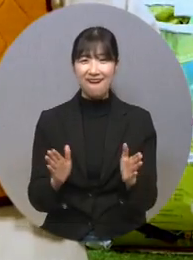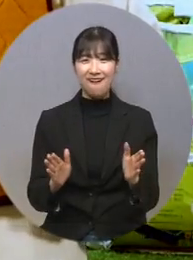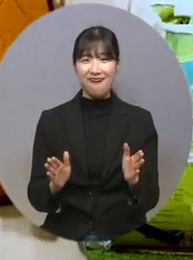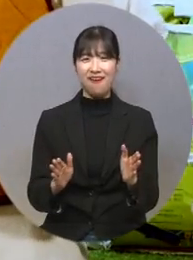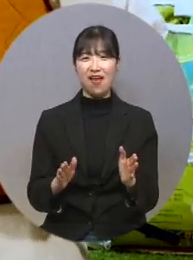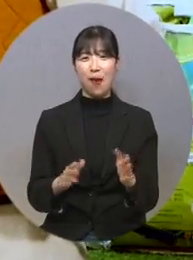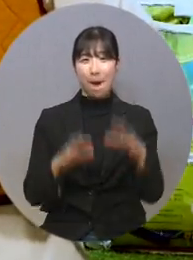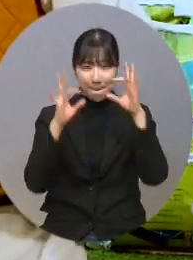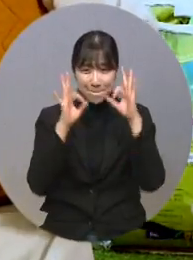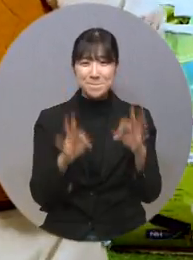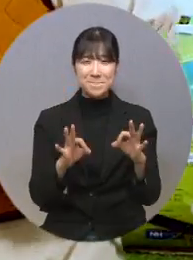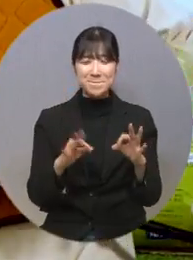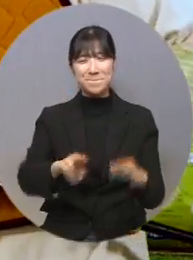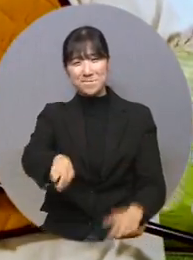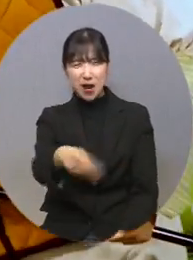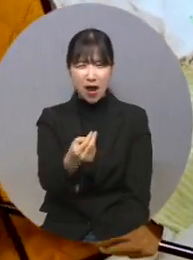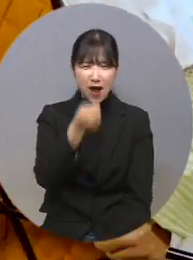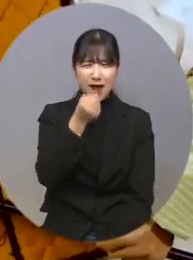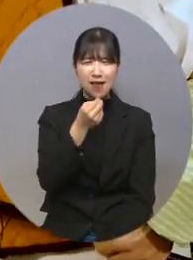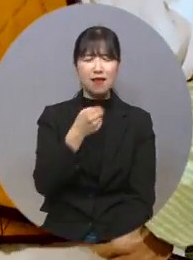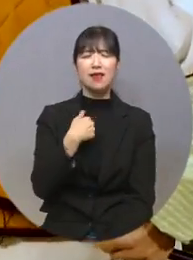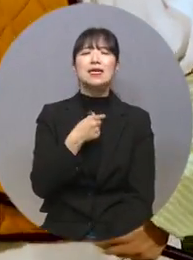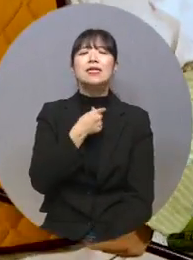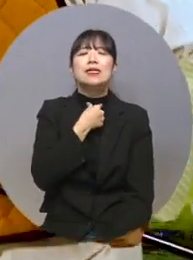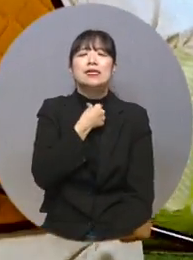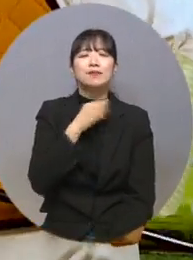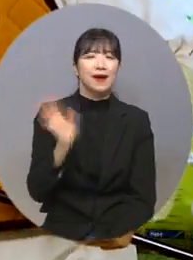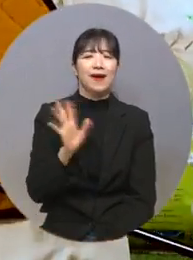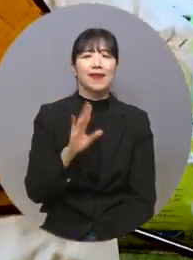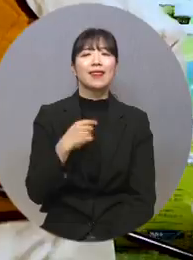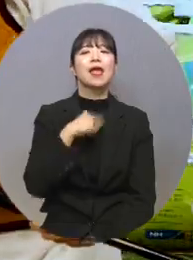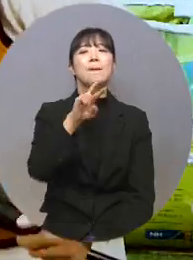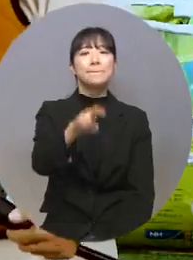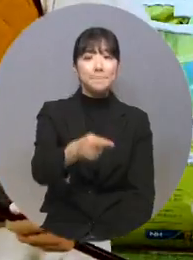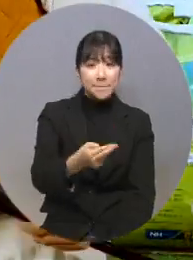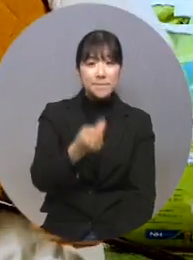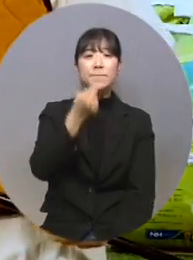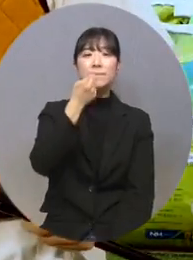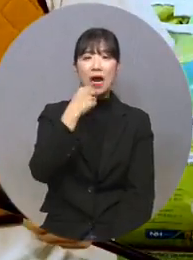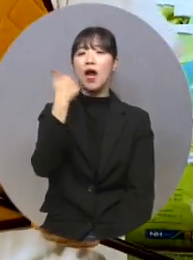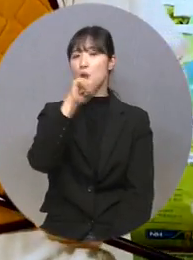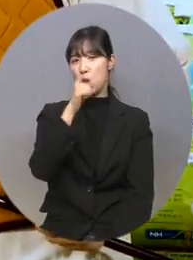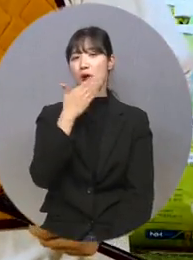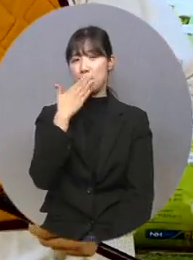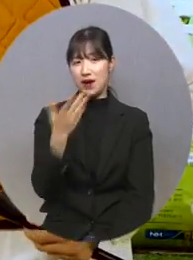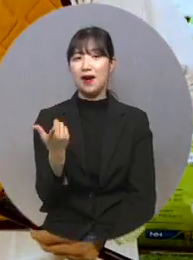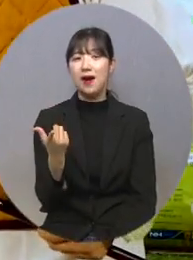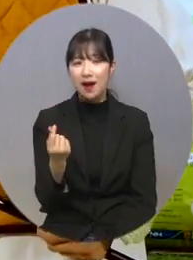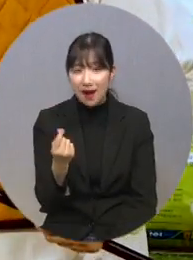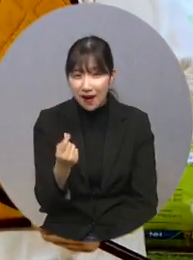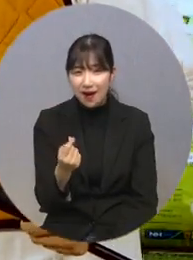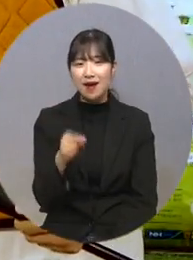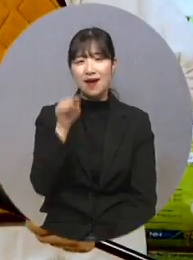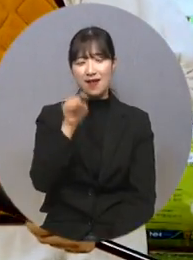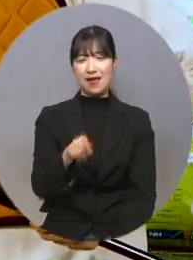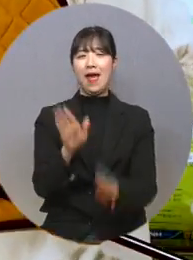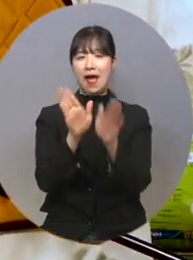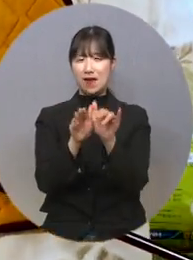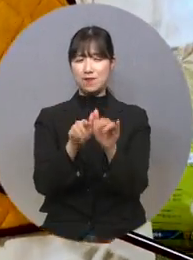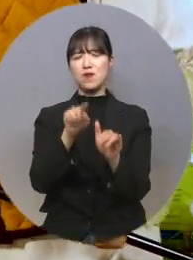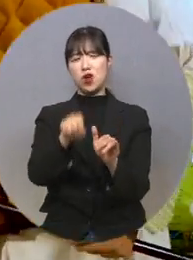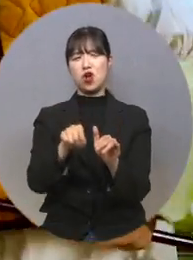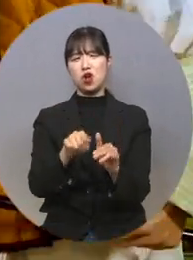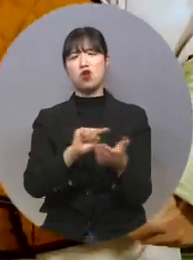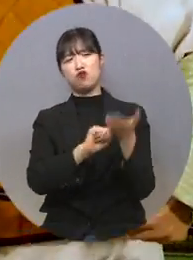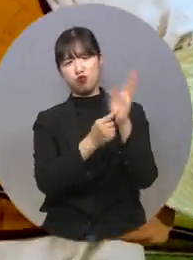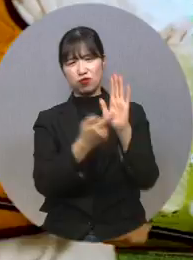백문이 불여일견 제가 맛을 봐야 먹고 싶어서 그런 게 아니라 맛을 봐야 소개하고 소개를 해야 그렇죠. 많은 분들께서 남들 장터에서 한 팩을 콕 찍어가지고 그래요. 그건